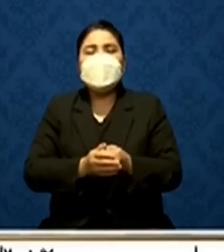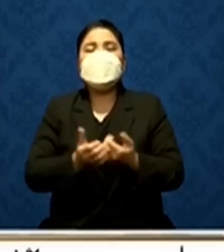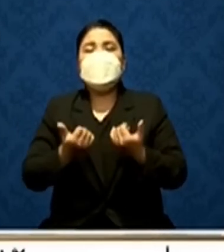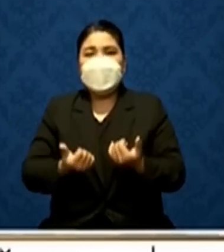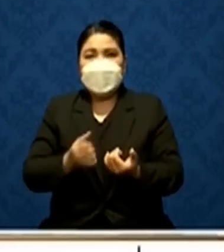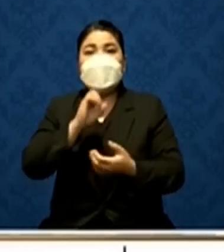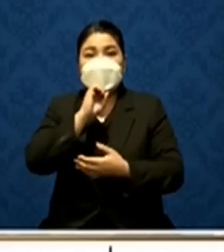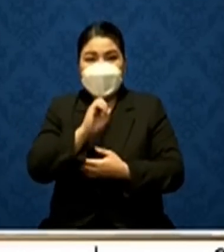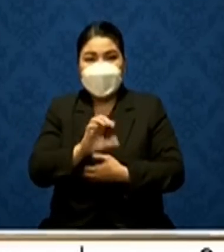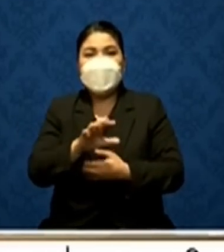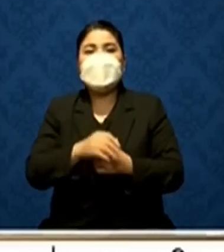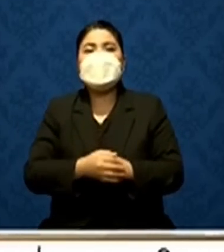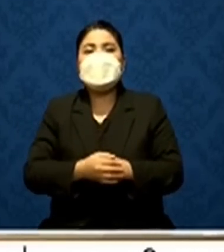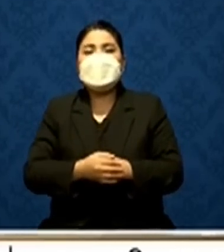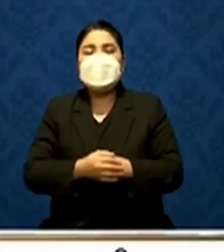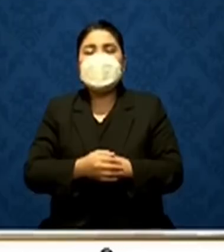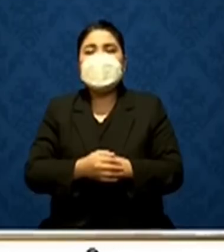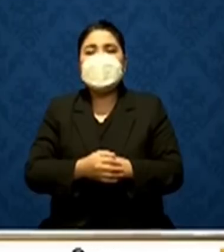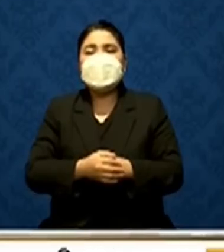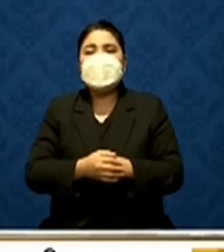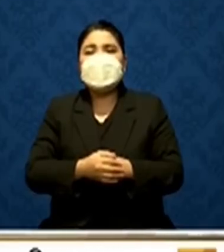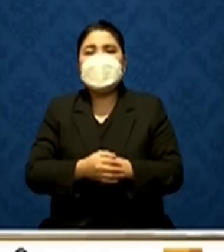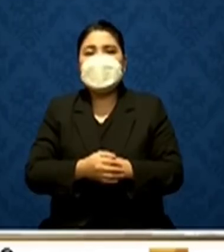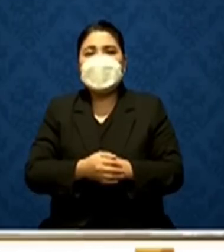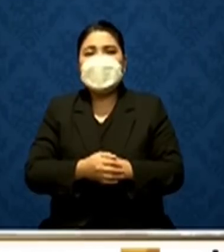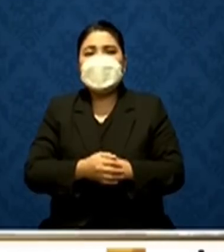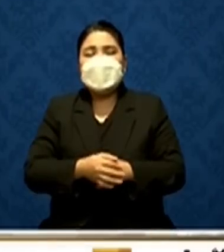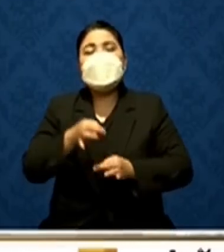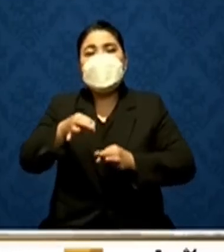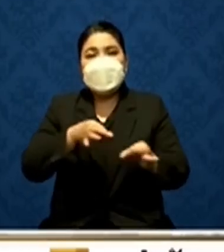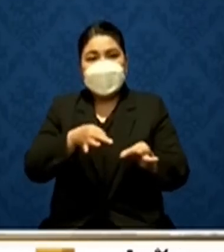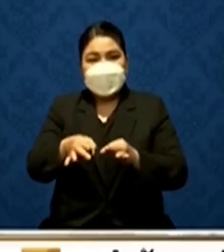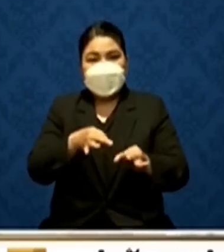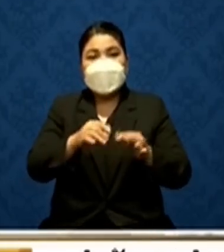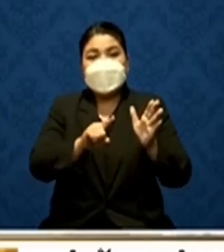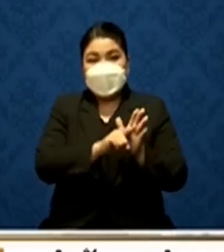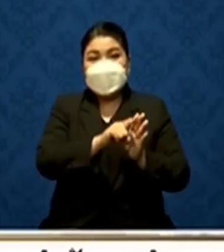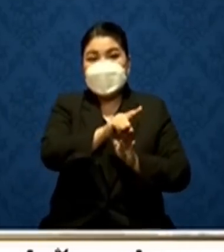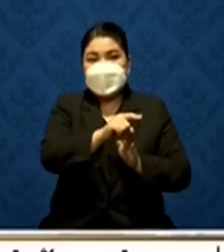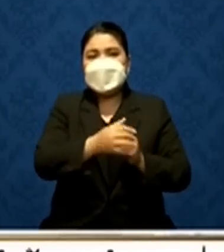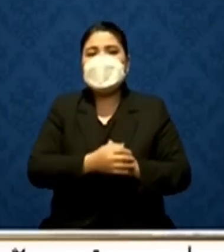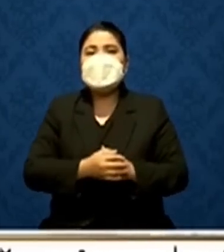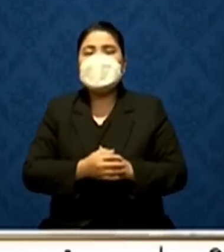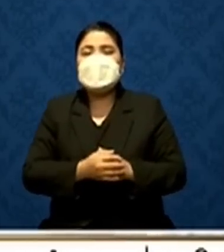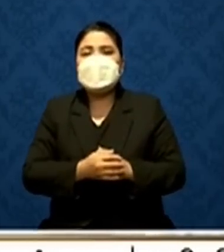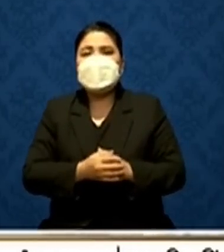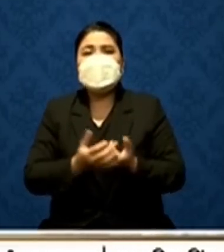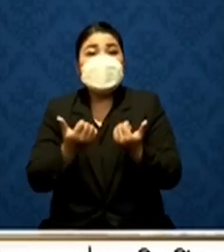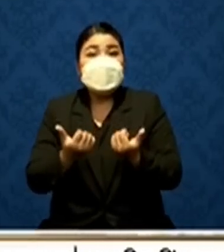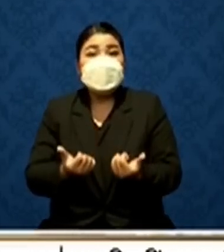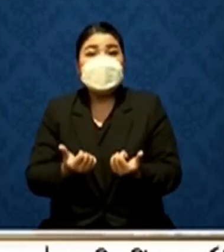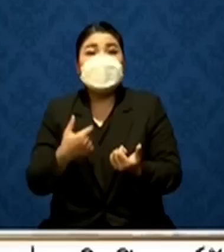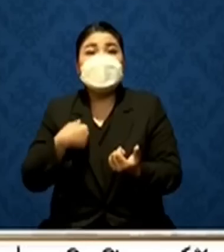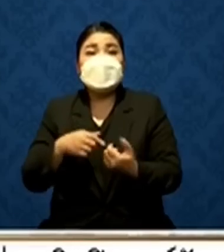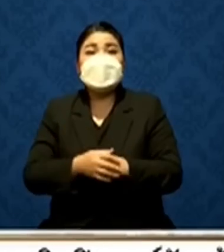และอารายการอภิปายในส่วนที่ 1ทำไมเราลบครับถ้าผมจะขออนุญาต